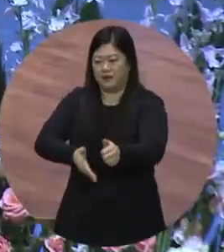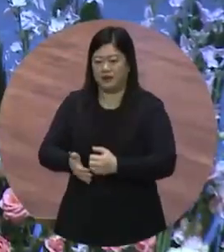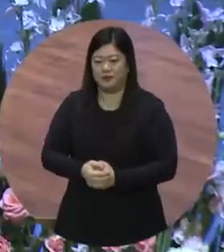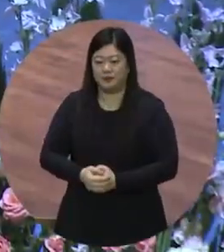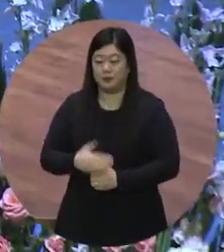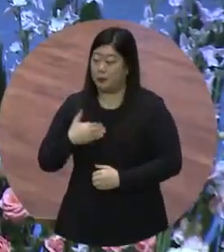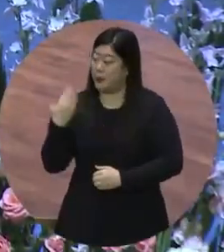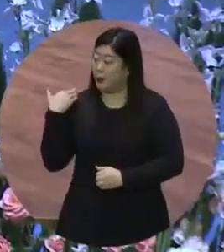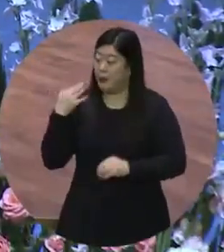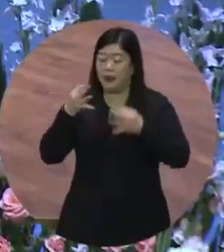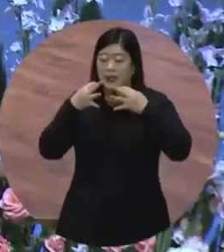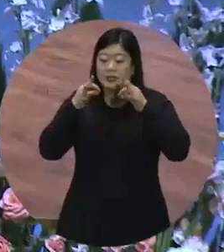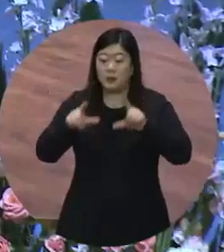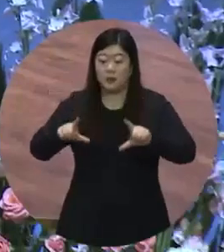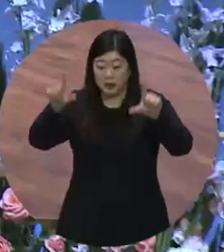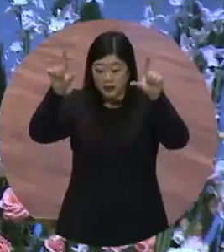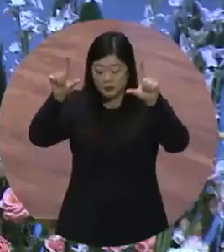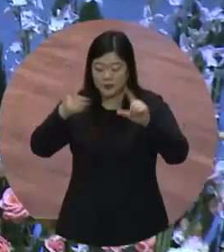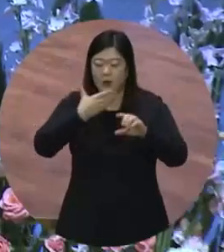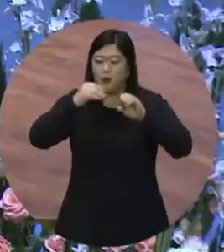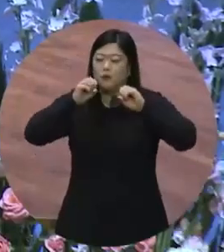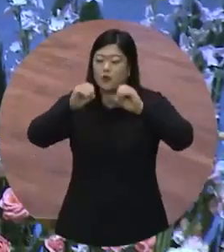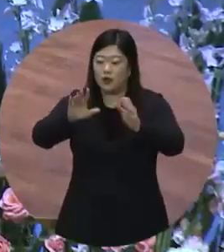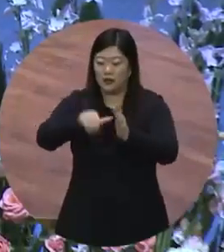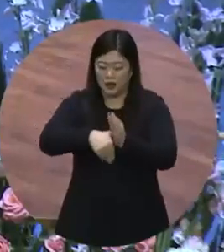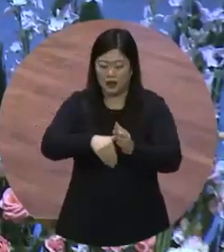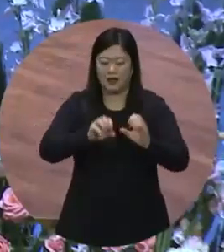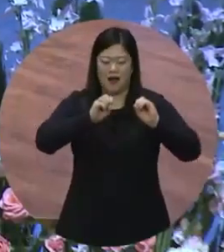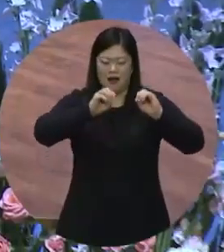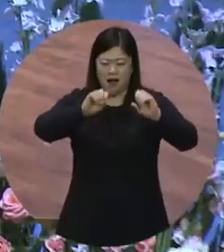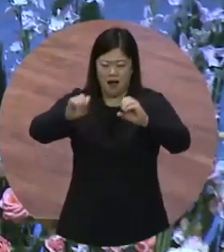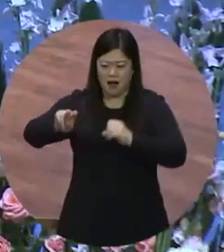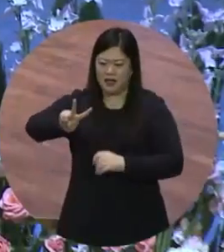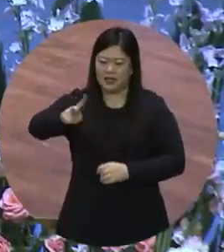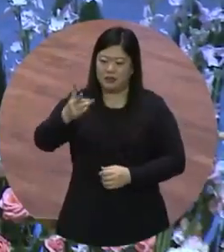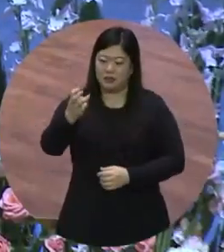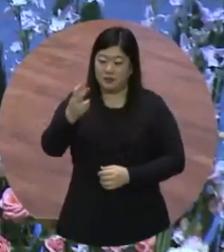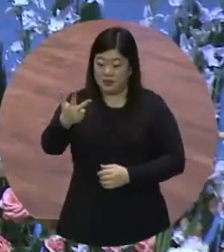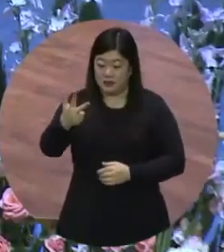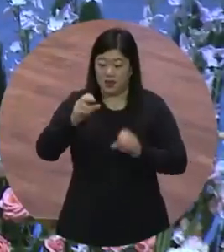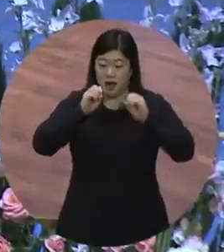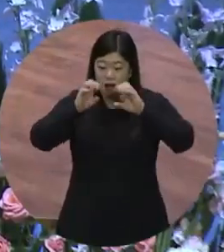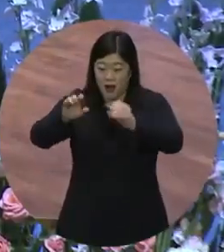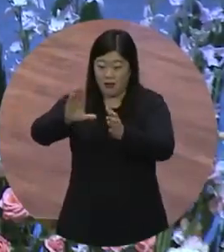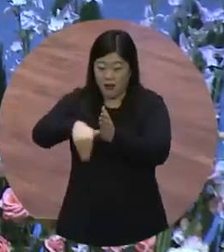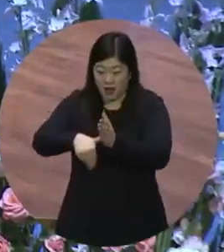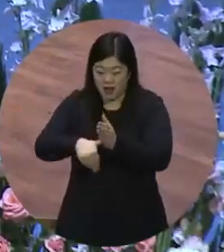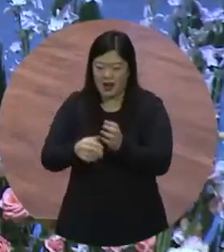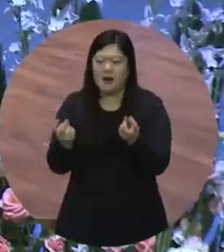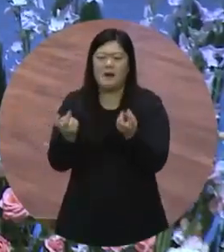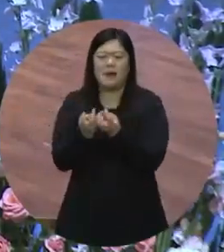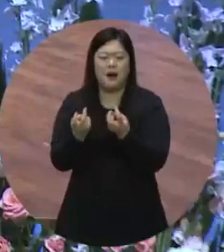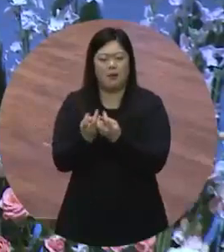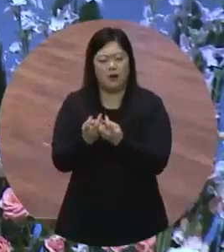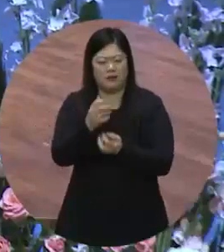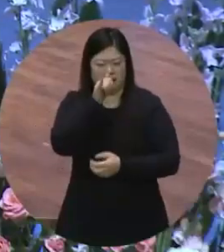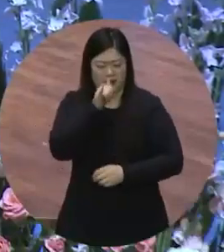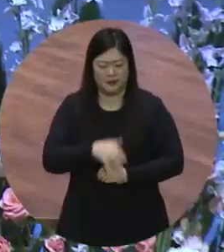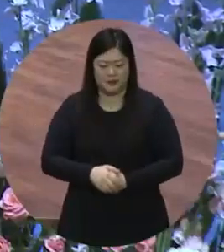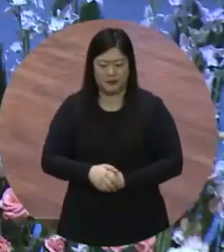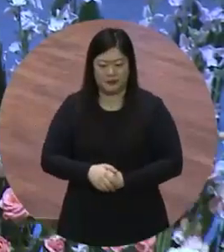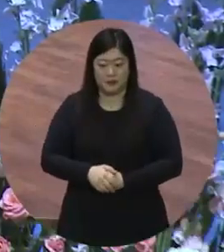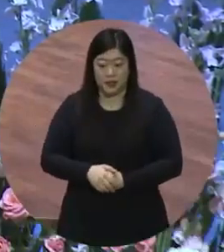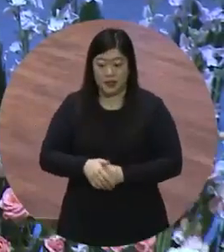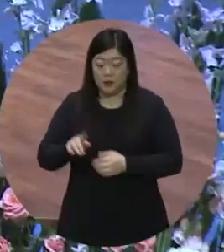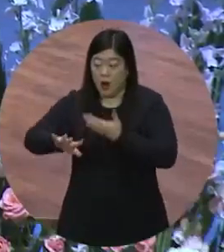말씀드렸습니다. 237 나라 복음화를 위해서는 양면 전략을 써야 된다. 국내에 들어와 있는 이